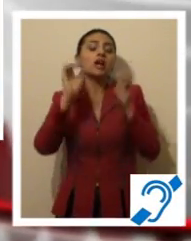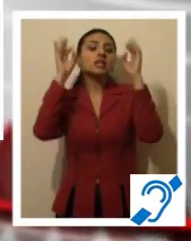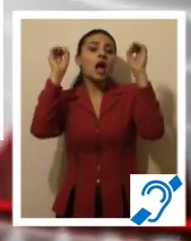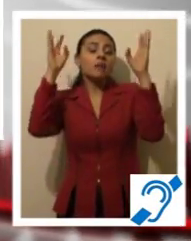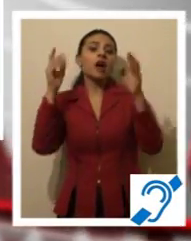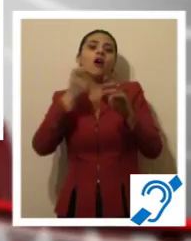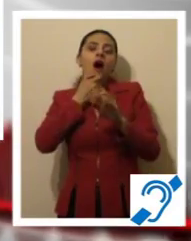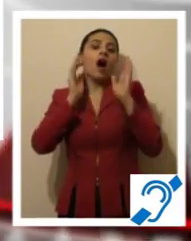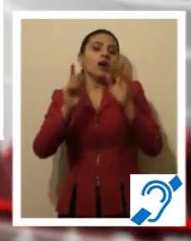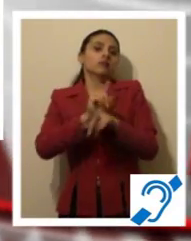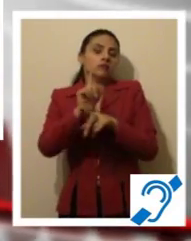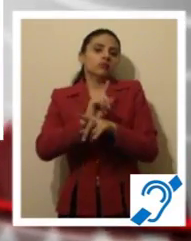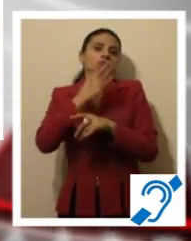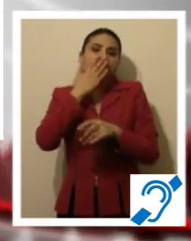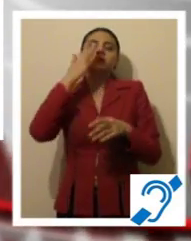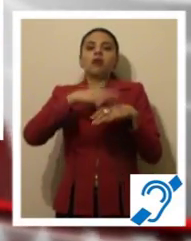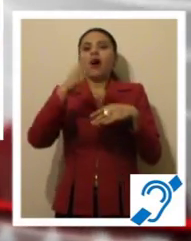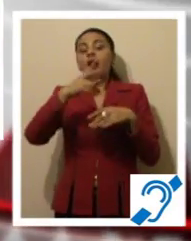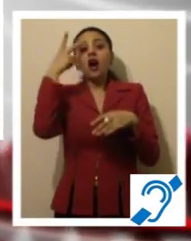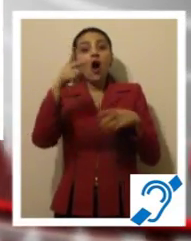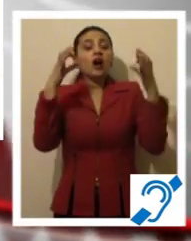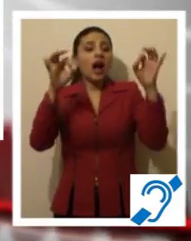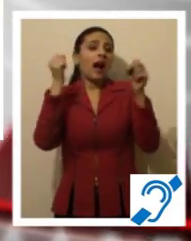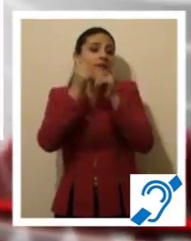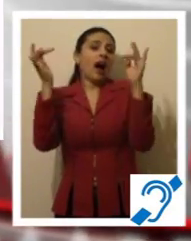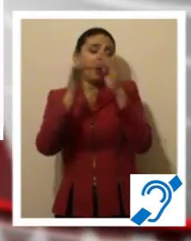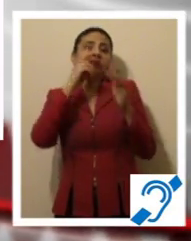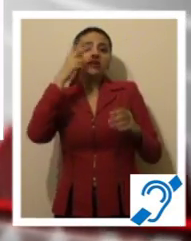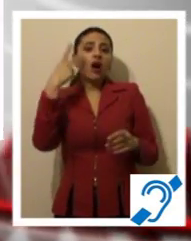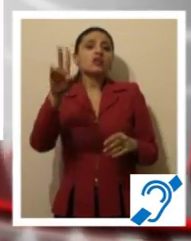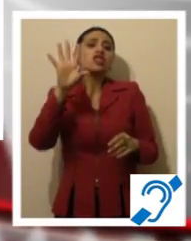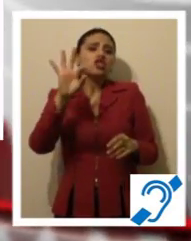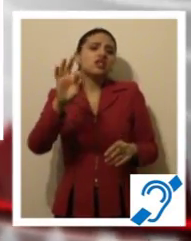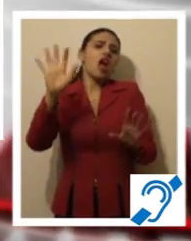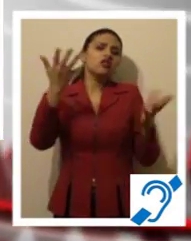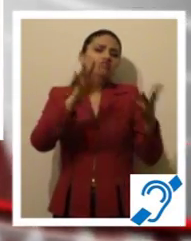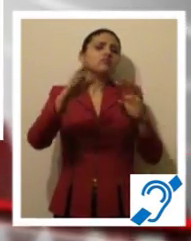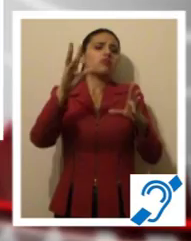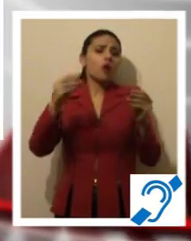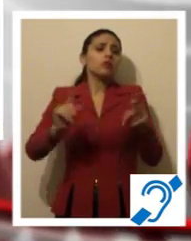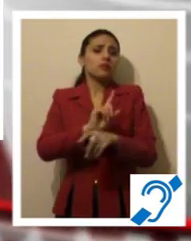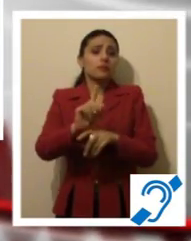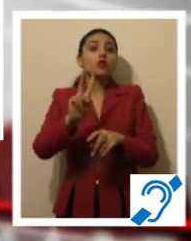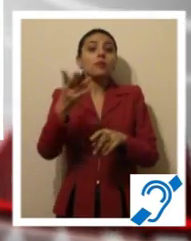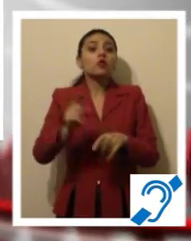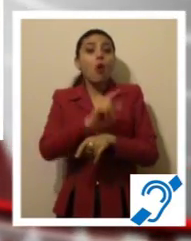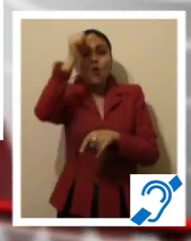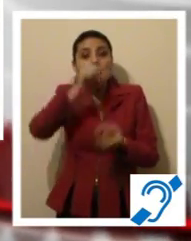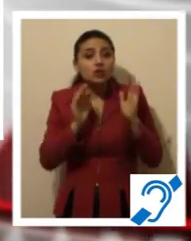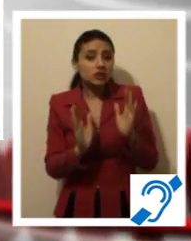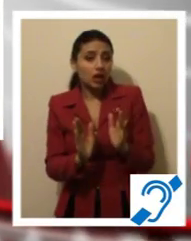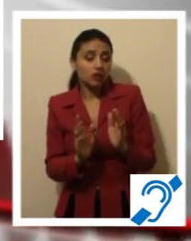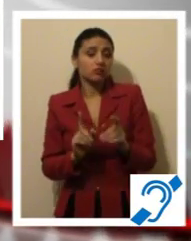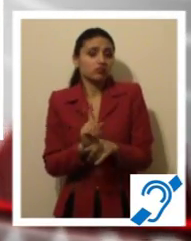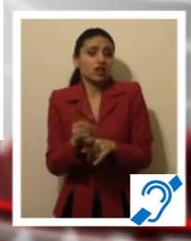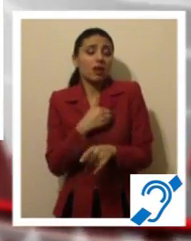sezonului cald, care se afla la 210 până la 220 de solicitări pe 24 de ore. În zilele cu temperaturi extrem